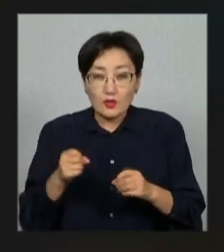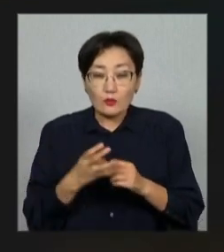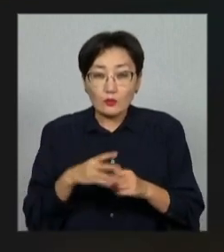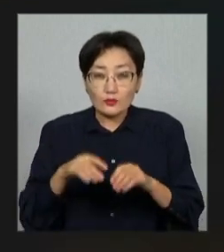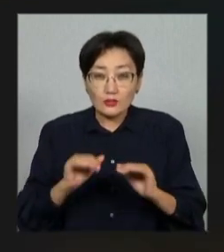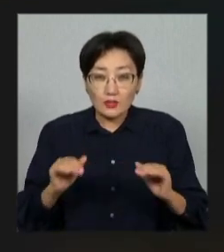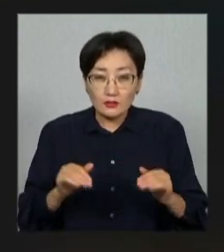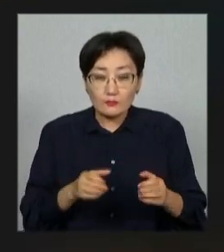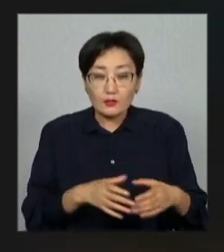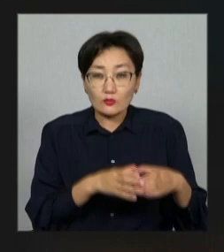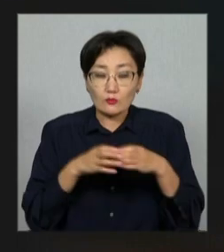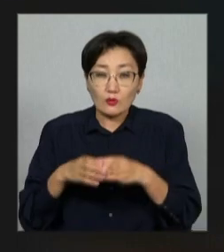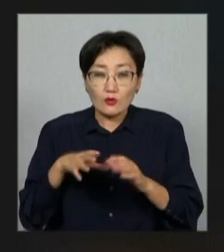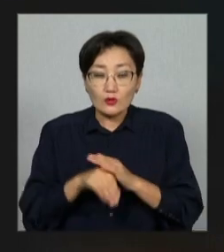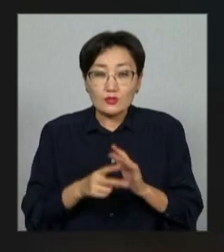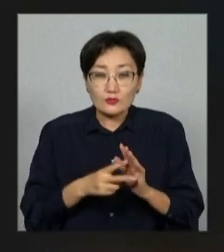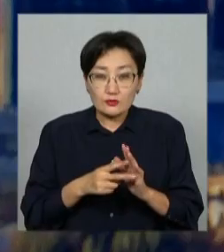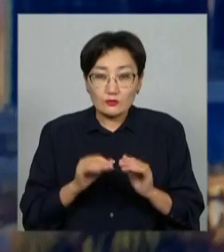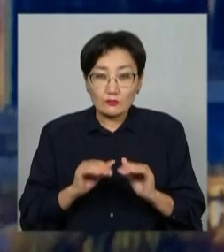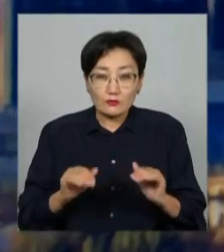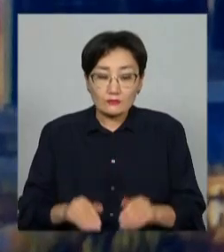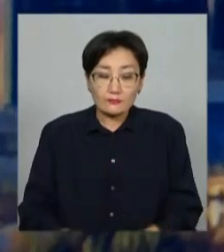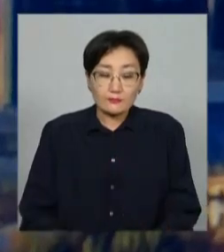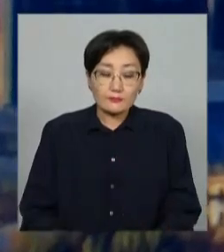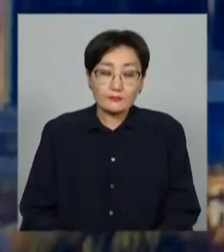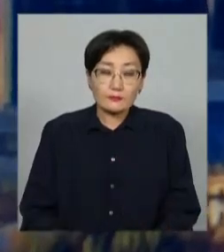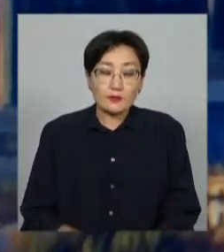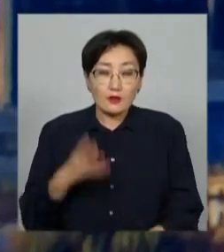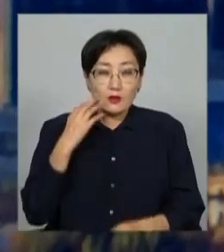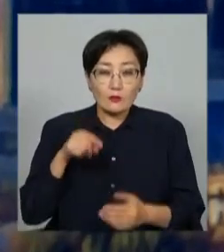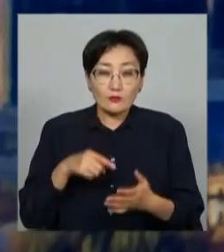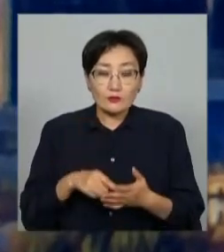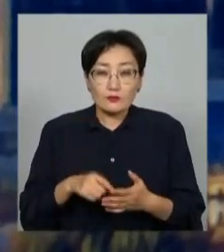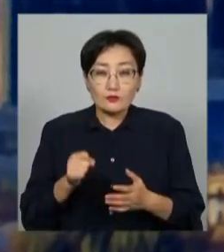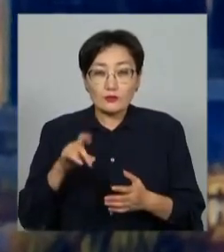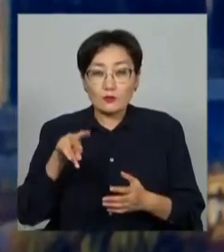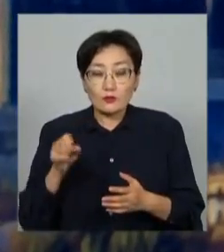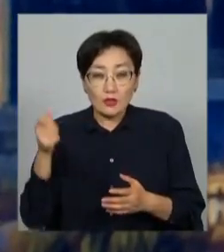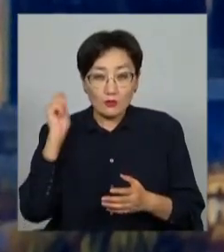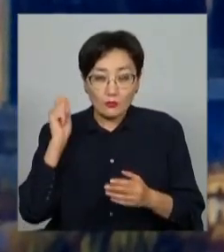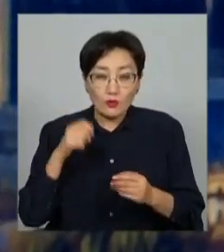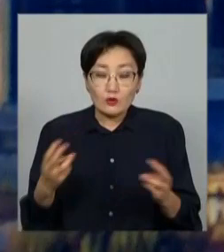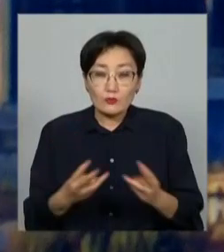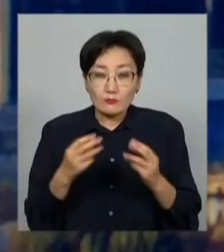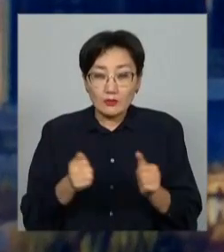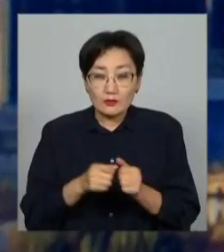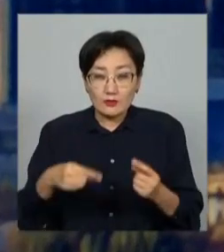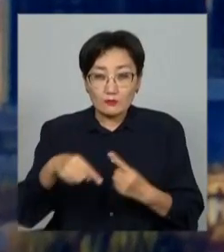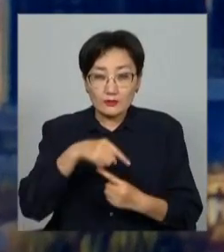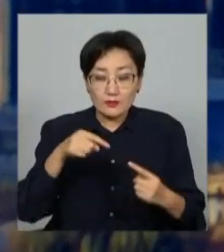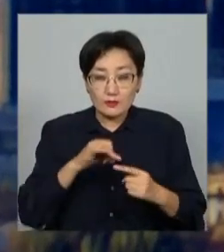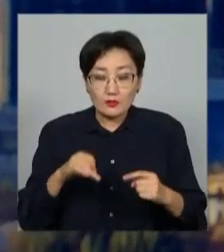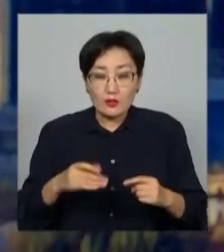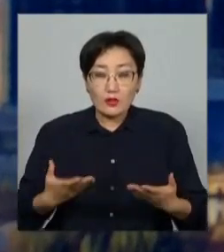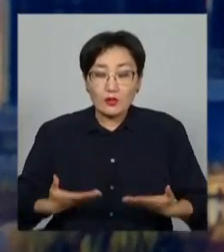адам құтқарылды. Оның 7-і бала. Ал Алматыда сауна өртеніп, маңайдағы кәсіпкерлер мен тұрғындарды